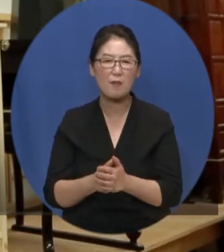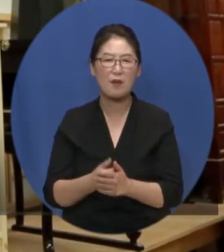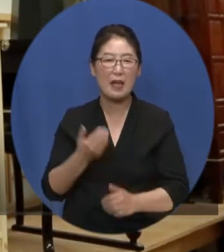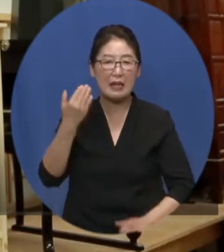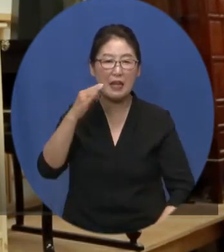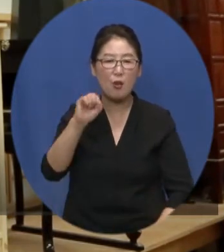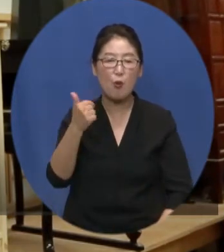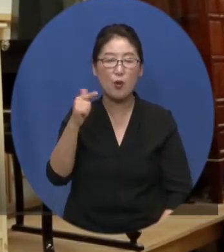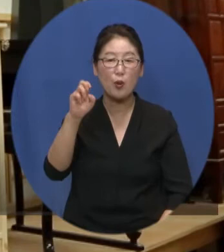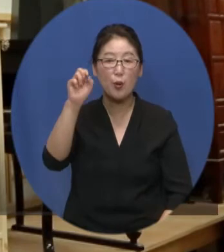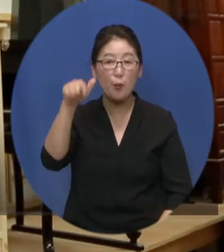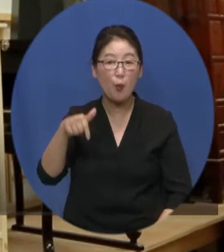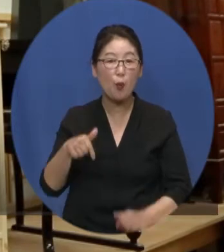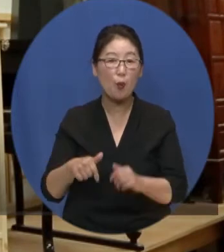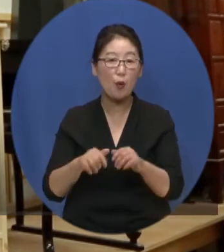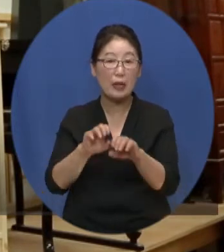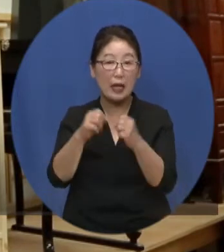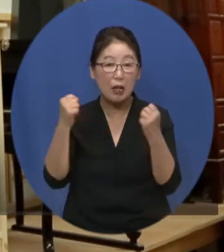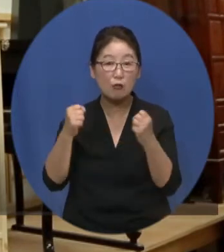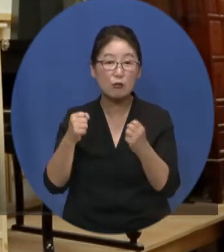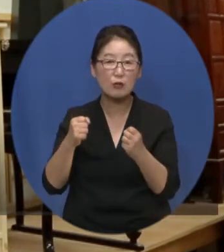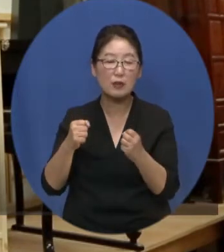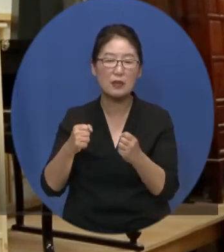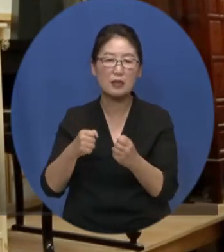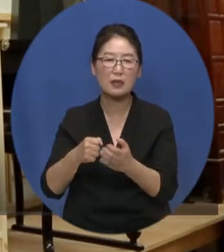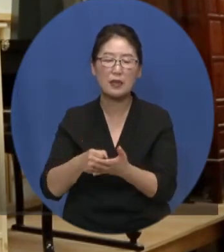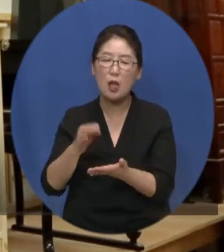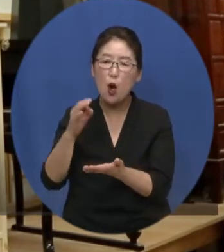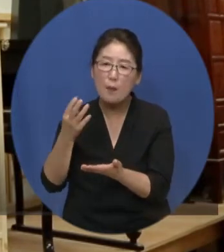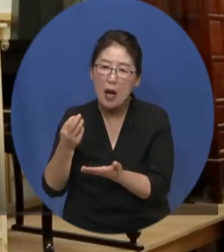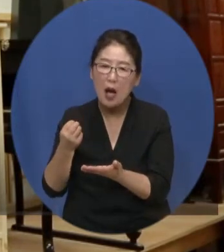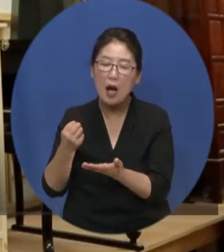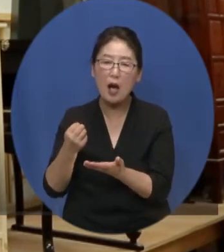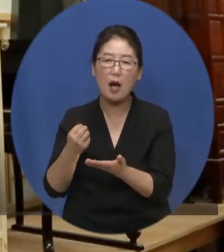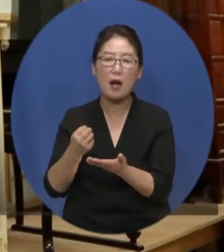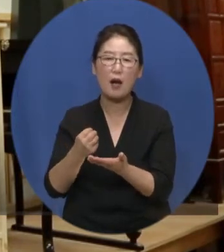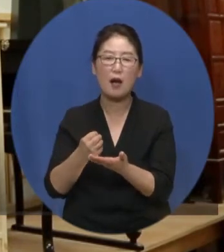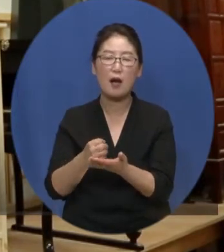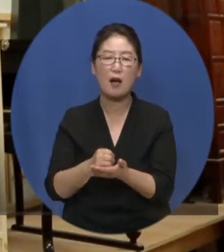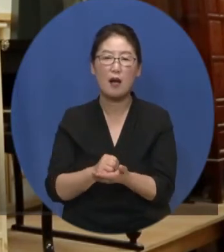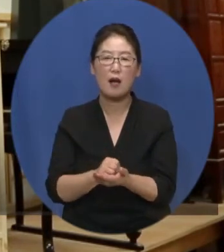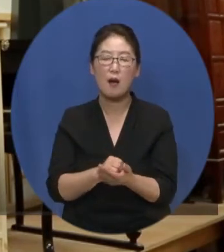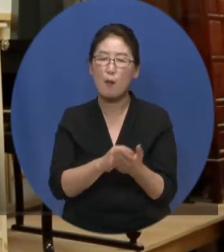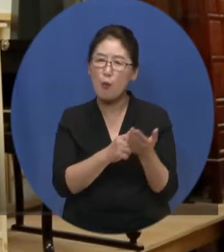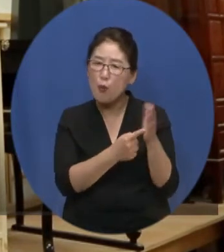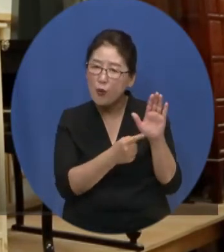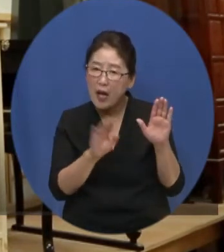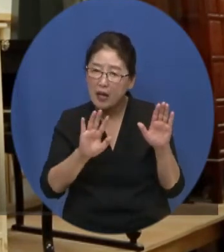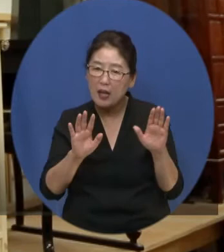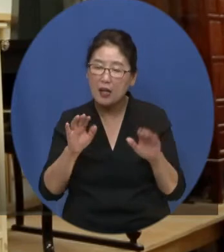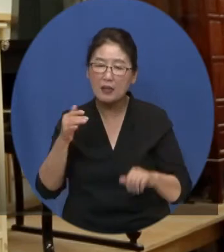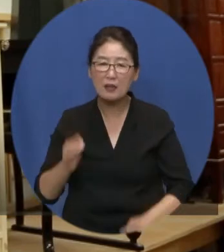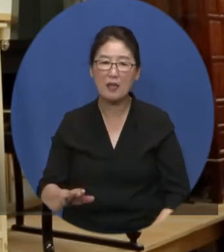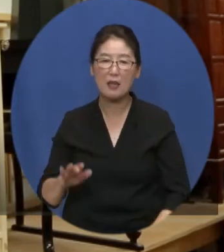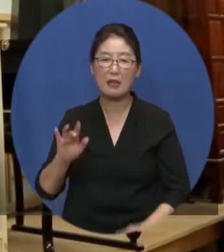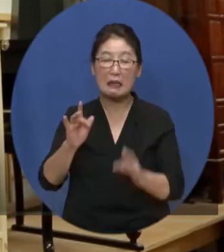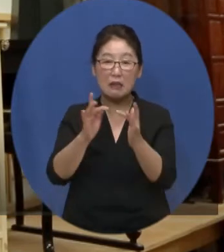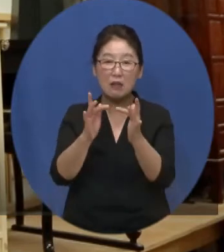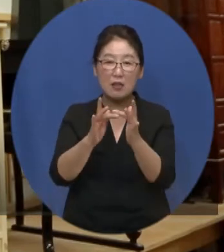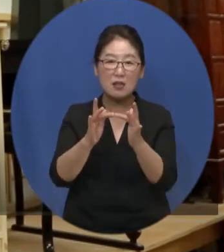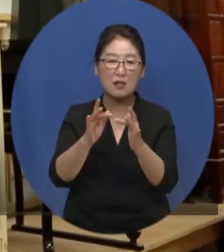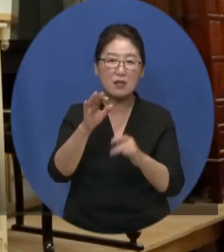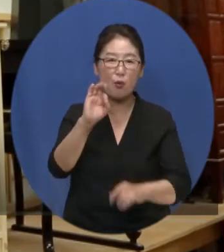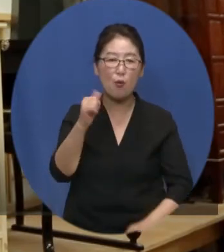노출이 안 됐었다 말이야 그런 단가 들이 근데 그게 이제 인터넷에서 모어 목하고